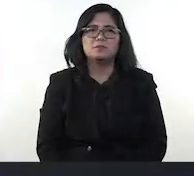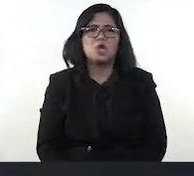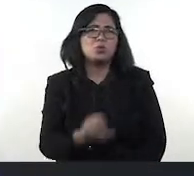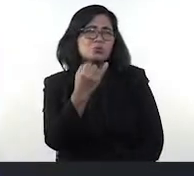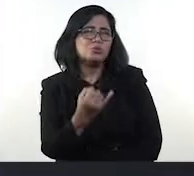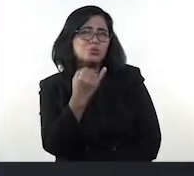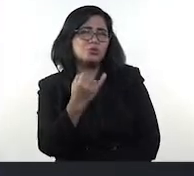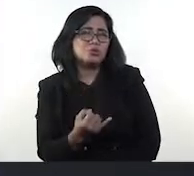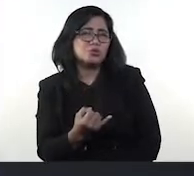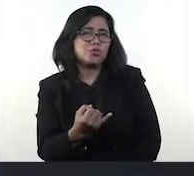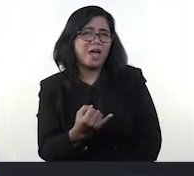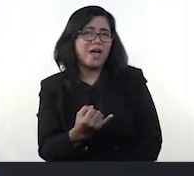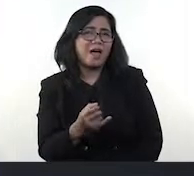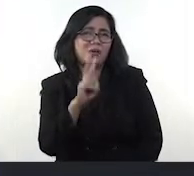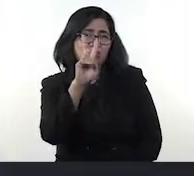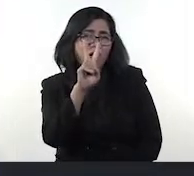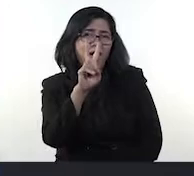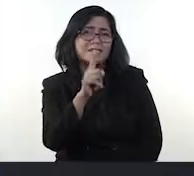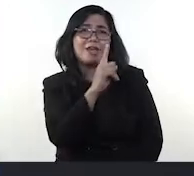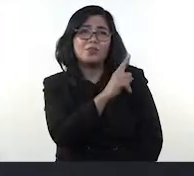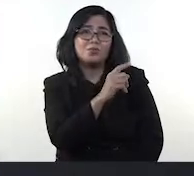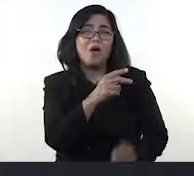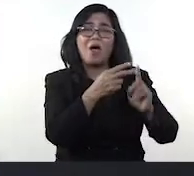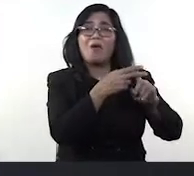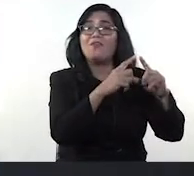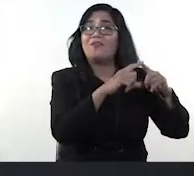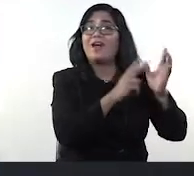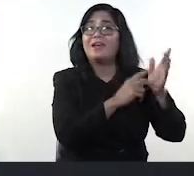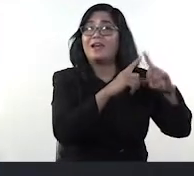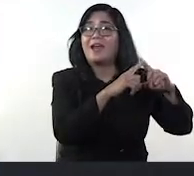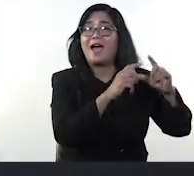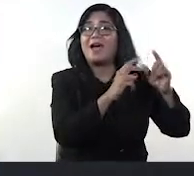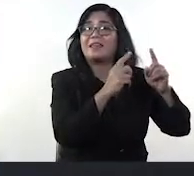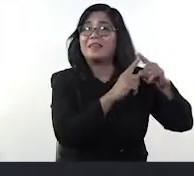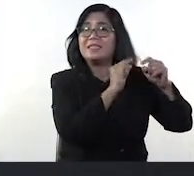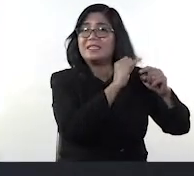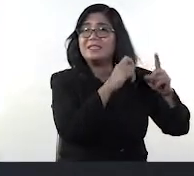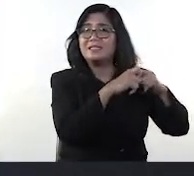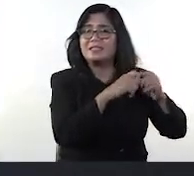Hai ujung-ujungnya kalau enggak fanatik Hai munafik